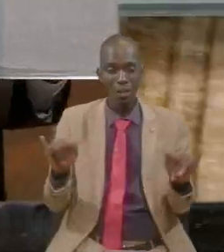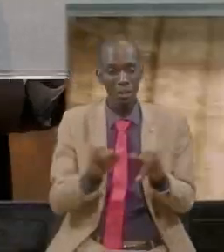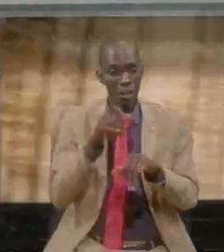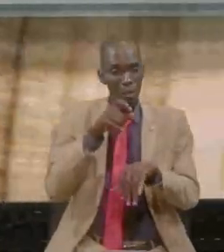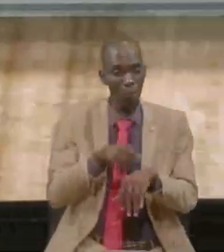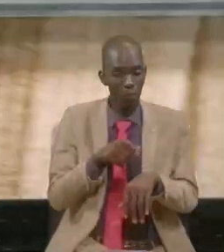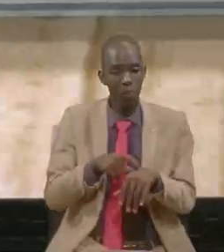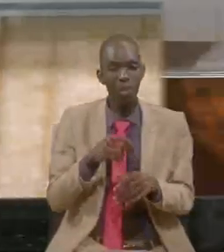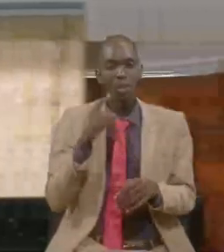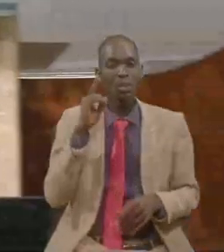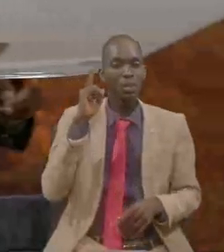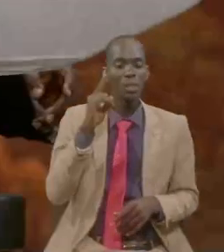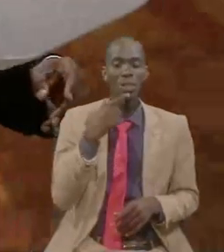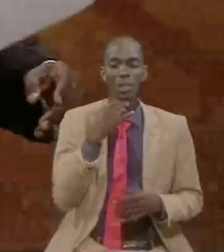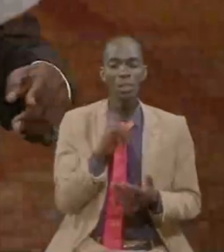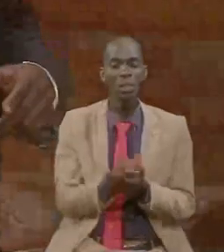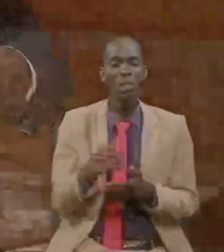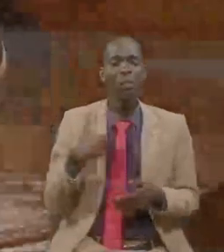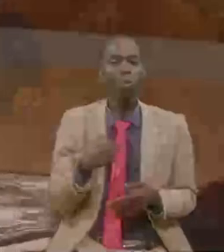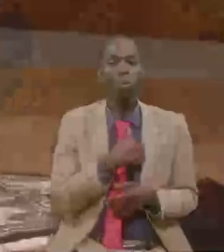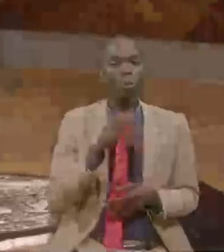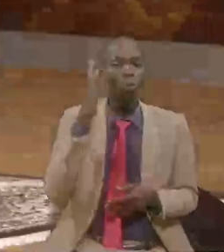temps-là, c'est dit que